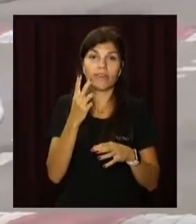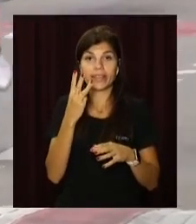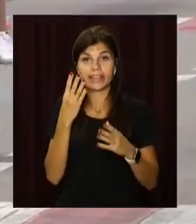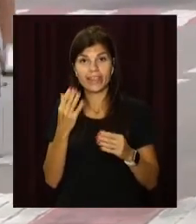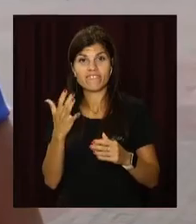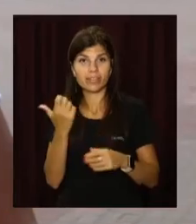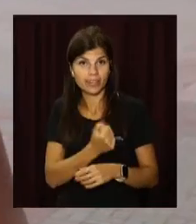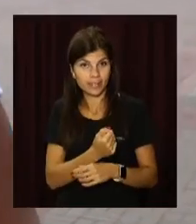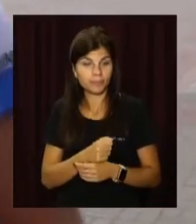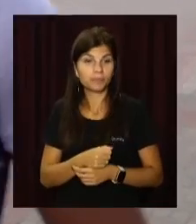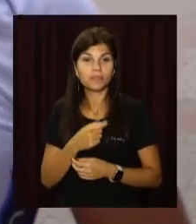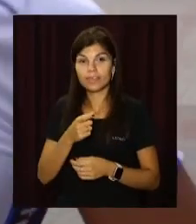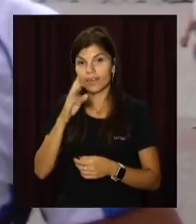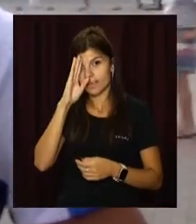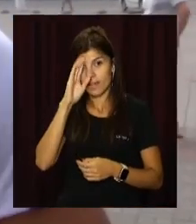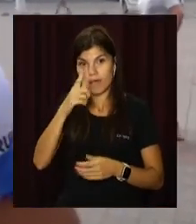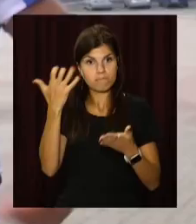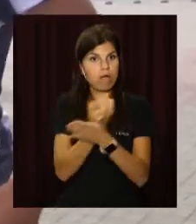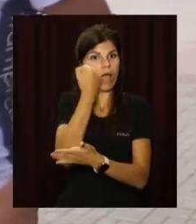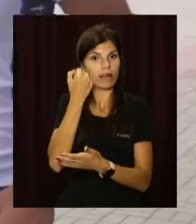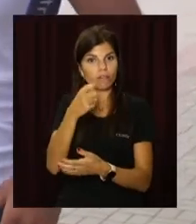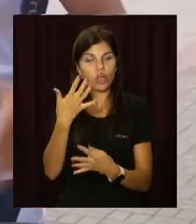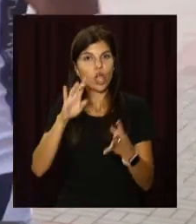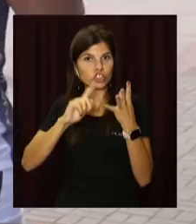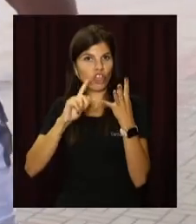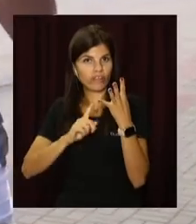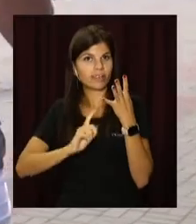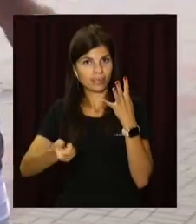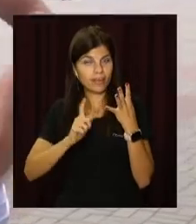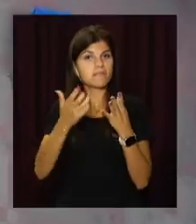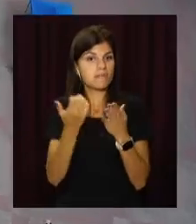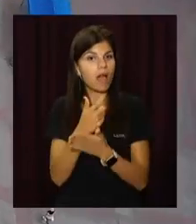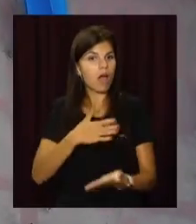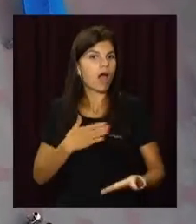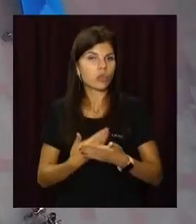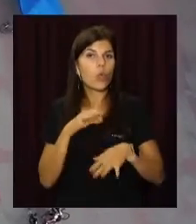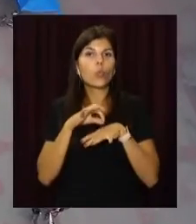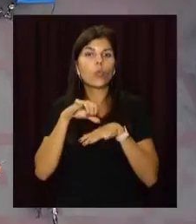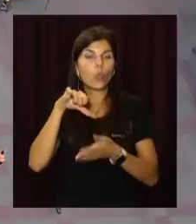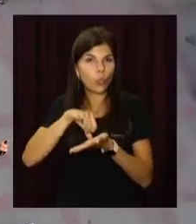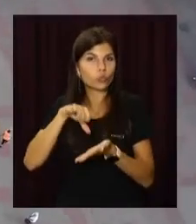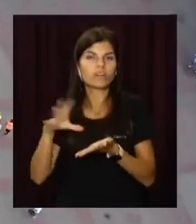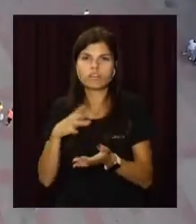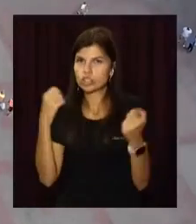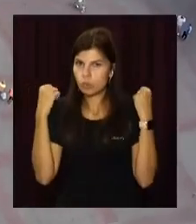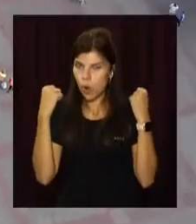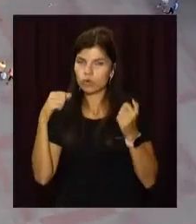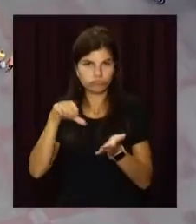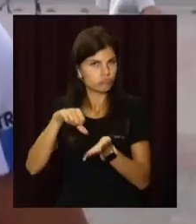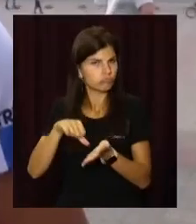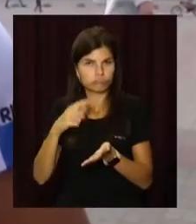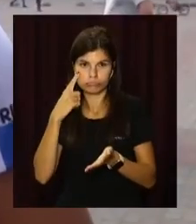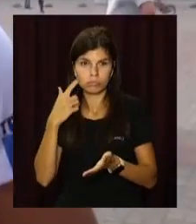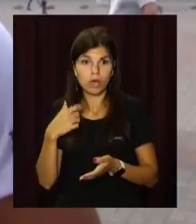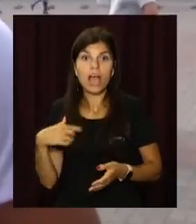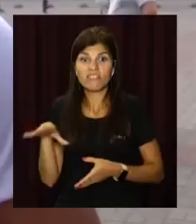переможцем велодня став Микита Олійник. Це його вже четвертий заїзд. Крім того, він активно бере участь у всіх спортивних заходах міста.